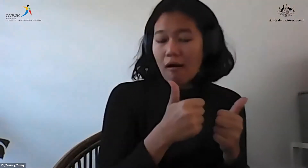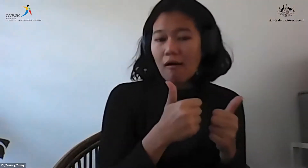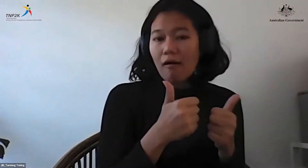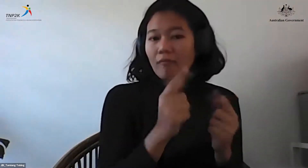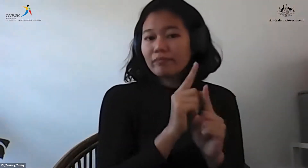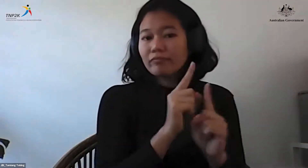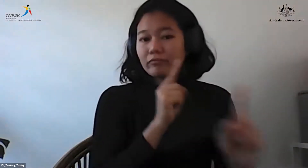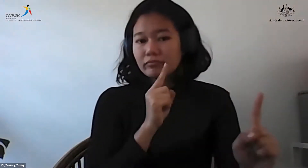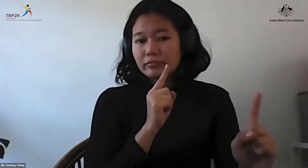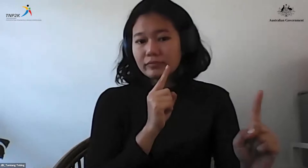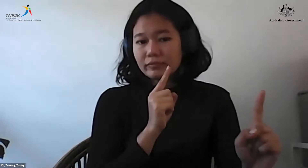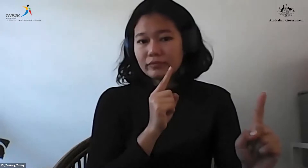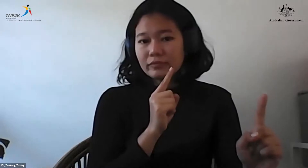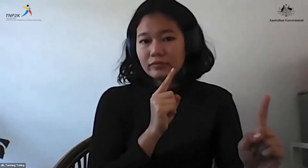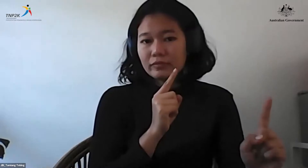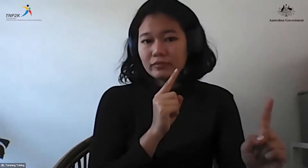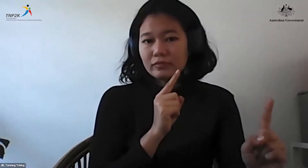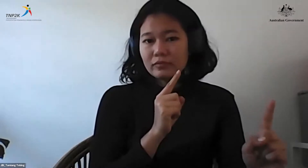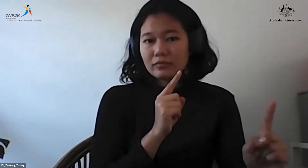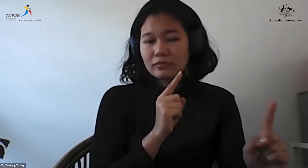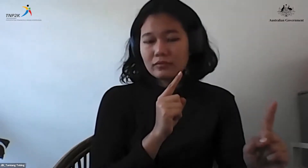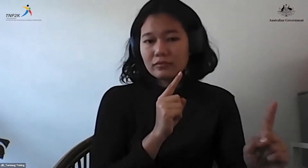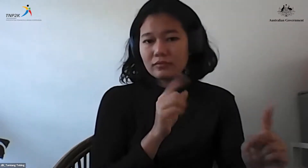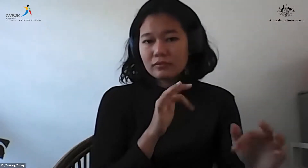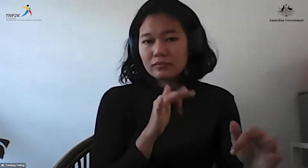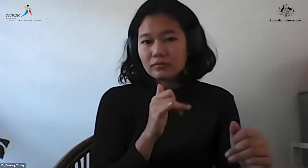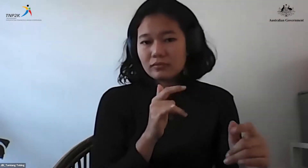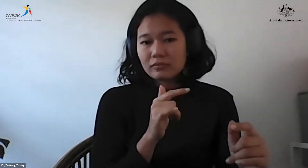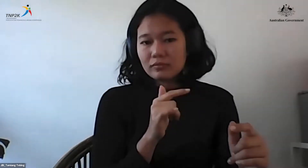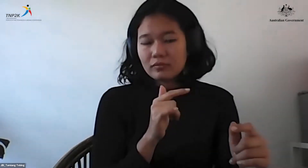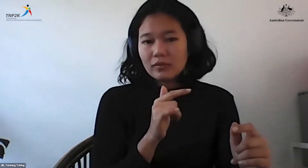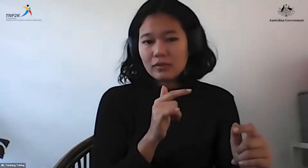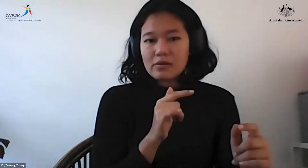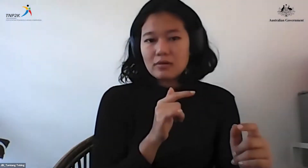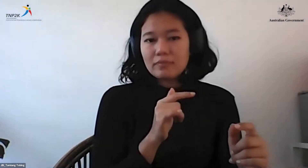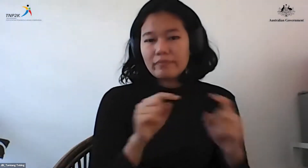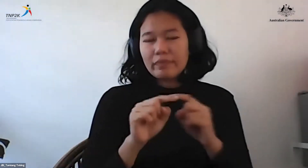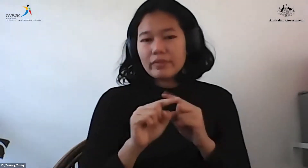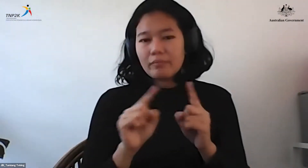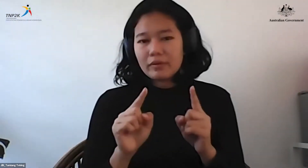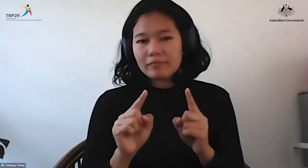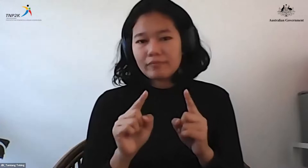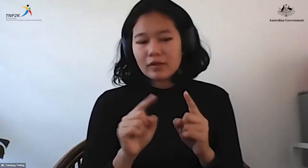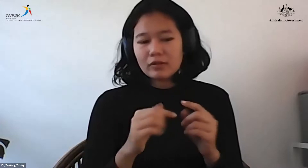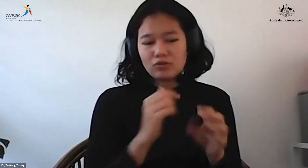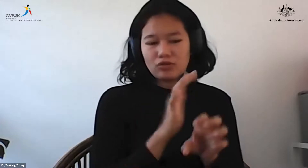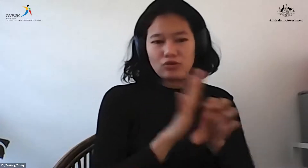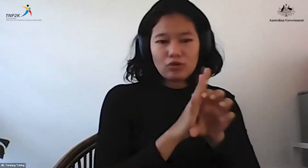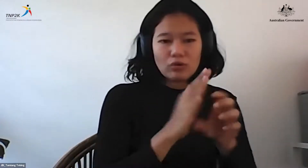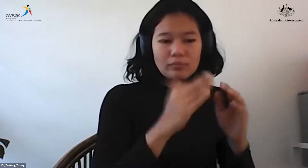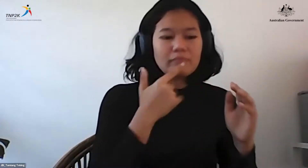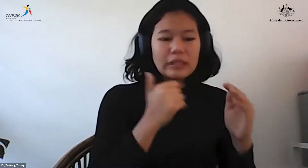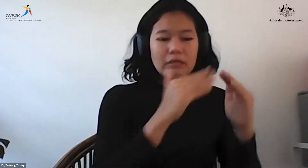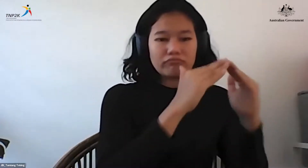untuk comply terhadap social distancing tersebut ya, tinggal di rumah ya, tidak